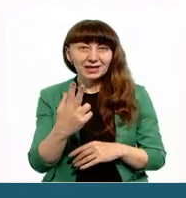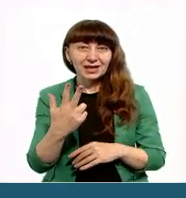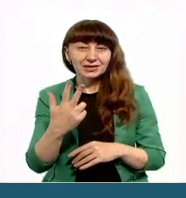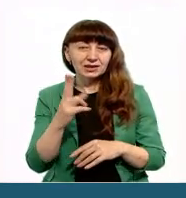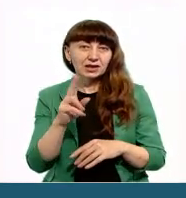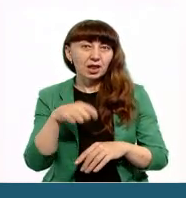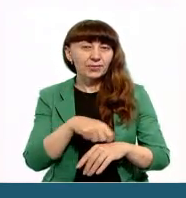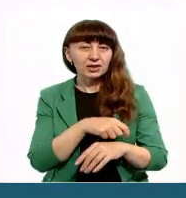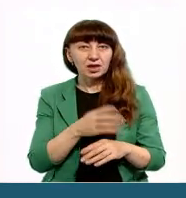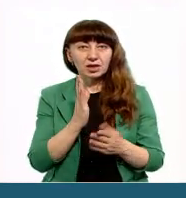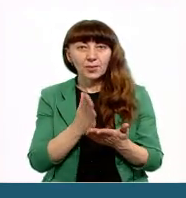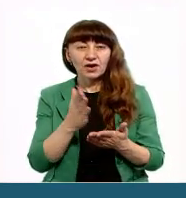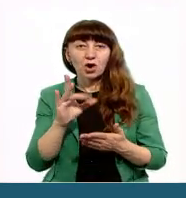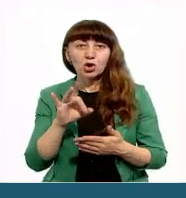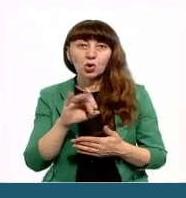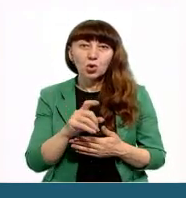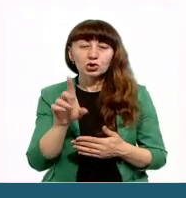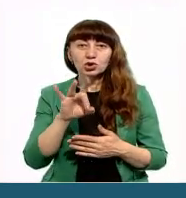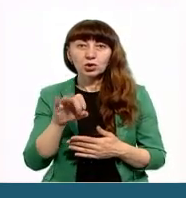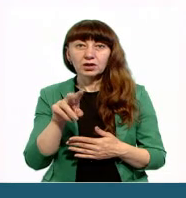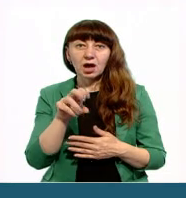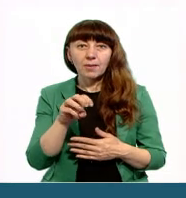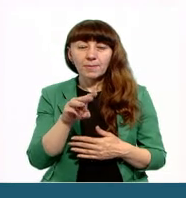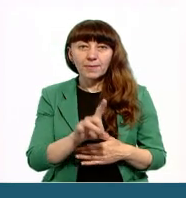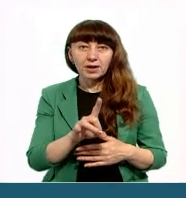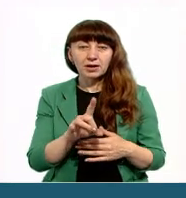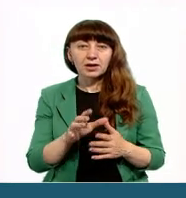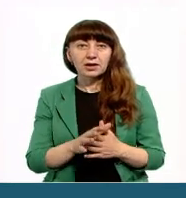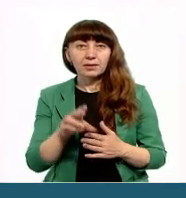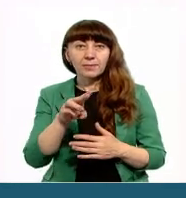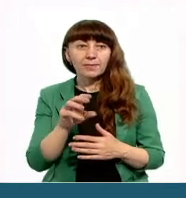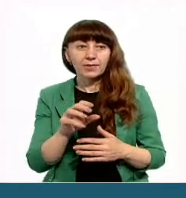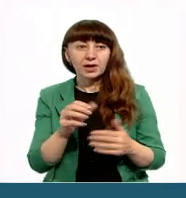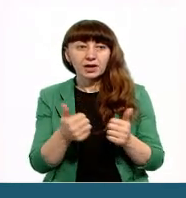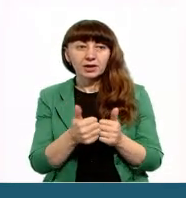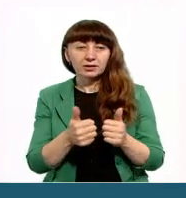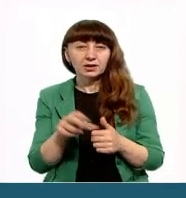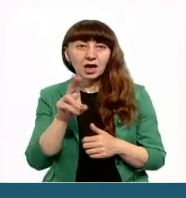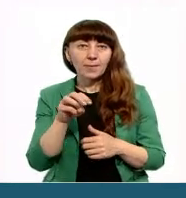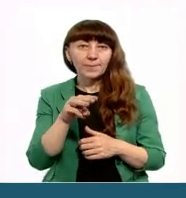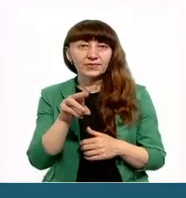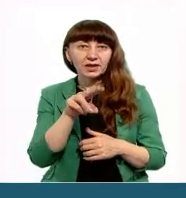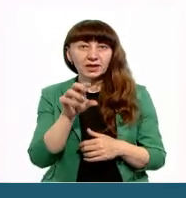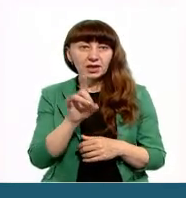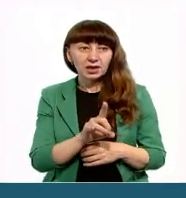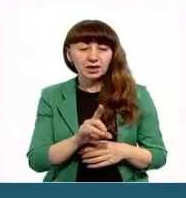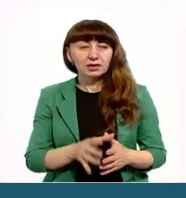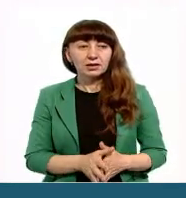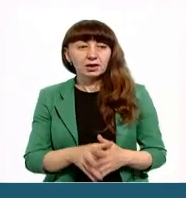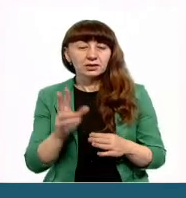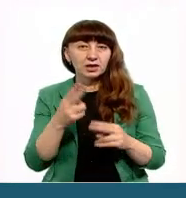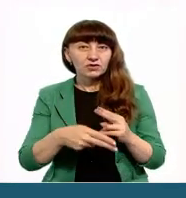автодороги Ауликоль-Жалдама вблизи села Дамды на сегодняшний день полностью завершены работы по демонтажу конструкции